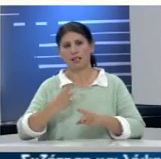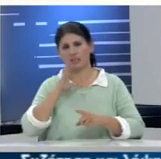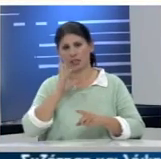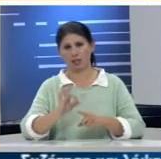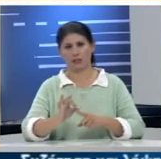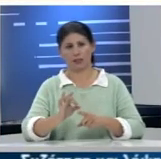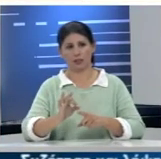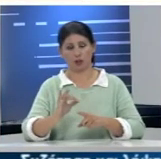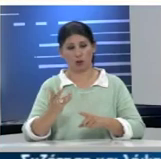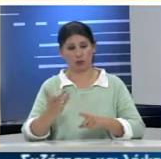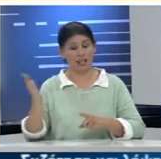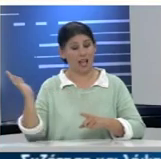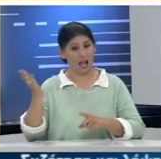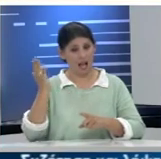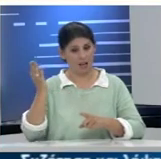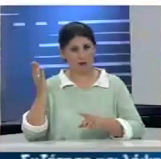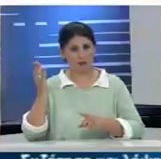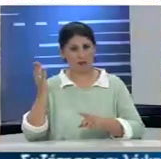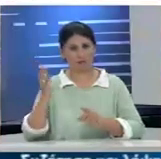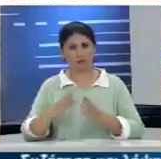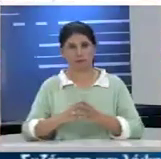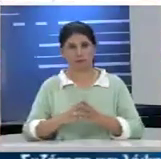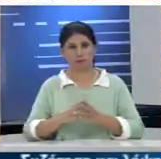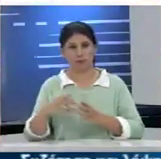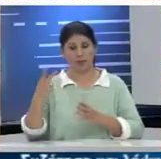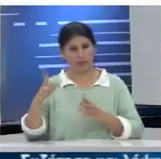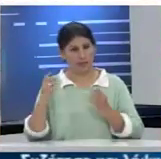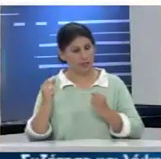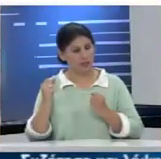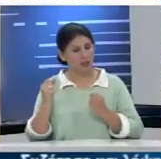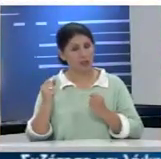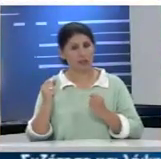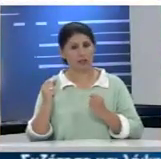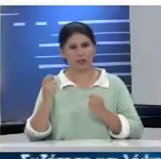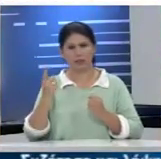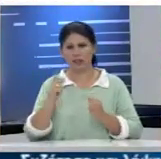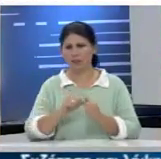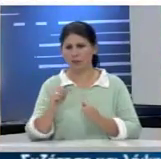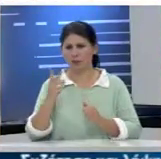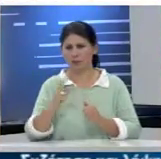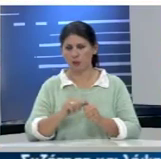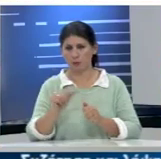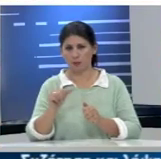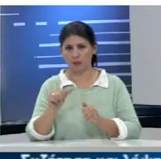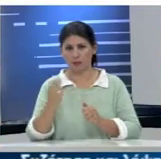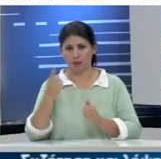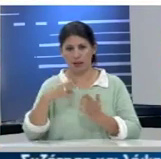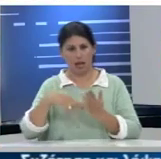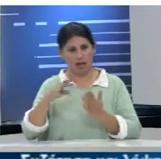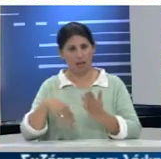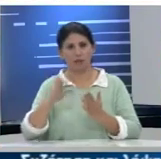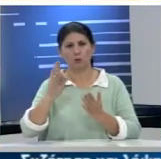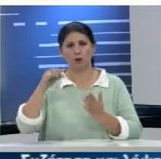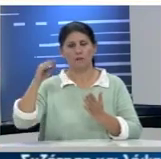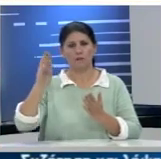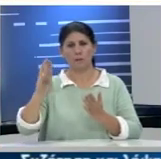αλήθειες, ότι εάν στα χέρια σας έρθει σε ένα μήνα, σε δύο μήνες, ένα έγγραφο από το